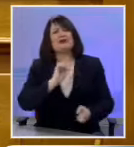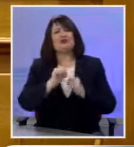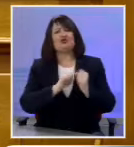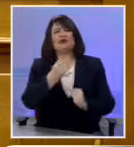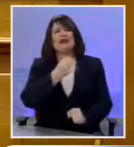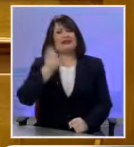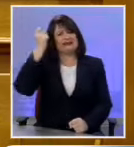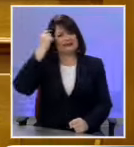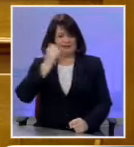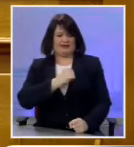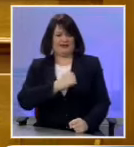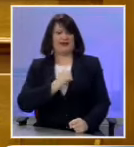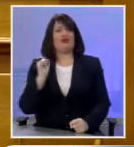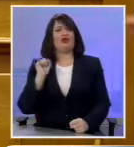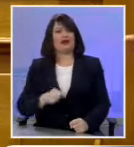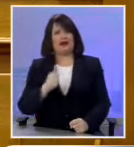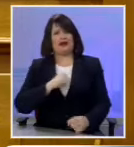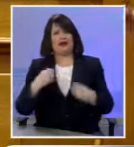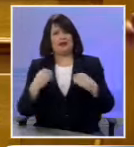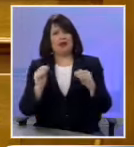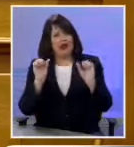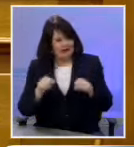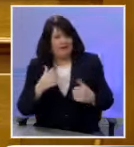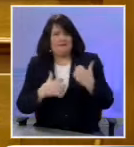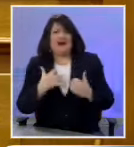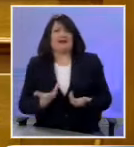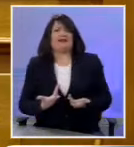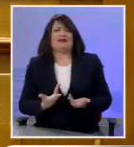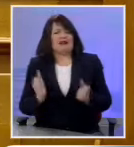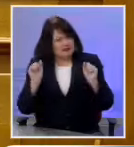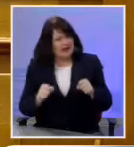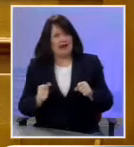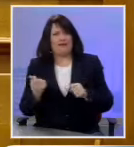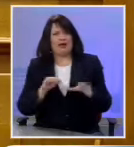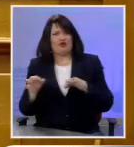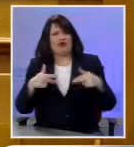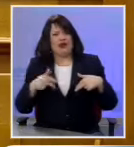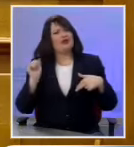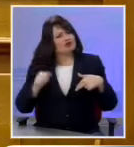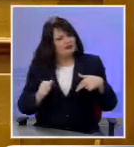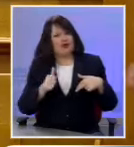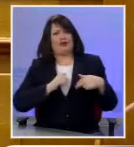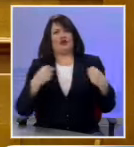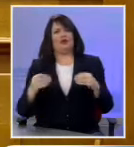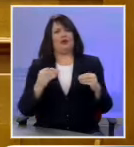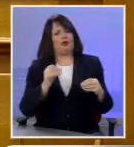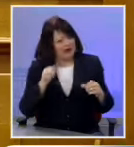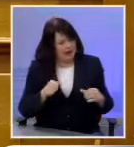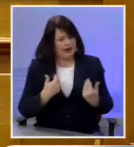αν ιδεολογικά εγώ είμαι υπέρ των αποκρατικοποιήσεων. Είμαι, μην ανησυχείτε κύριε Πρωθυπουργέ. Η αλήθεια όμως είναι ότι